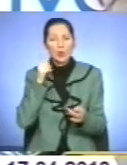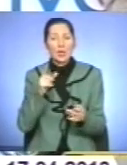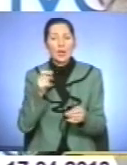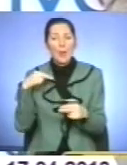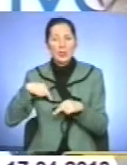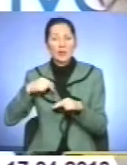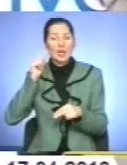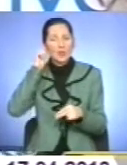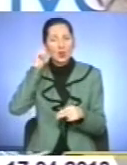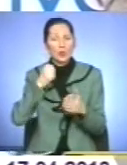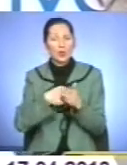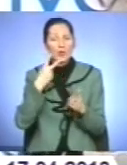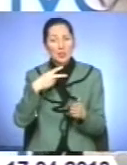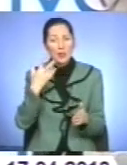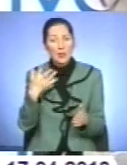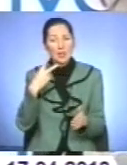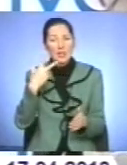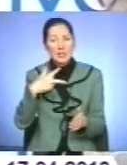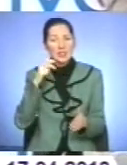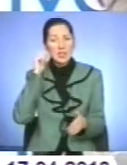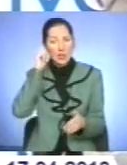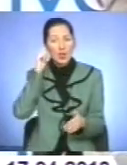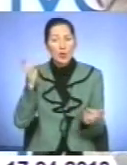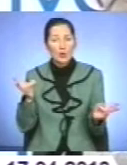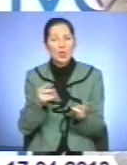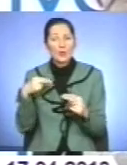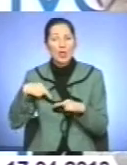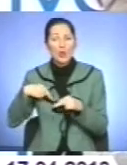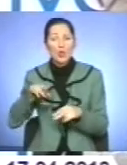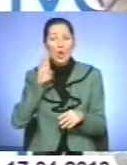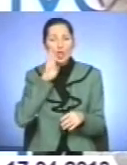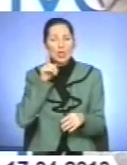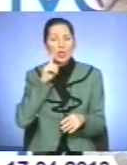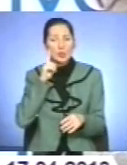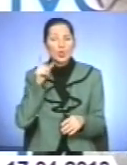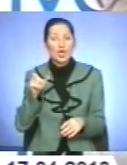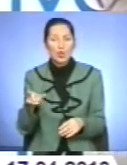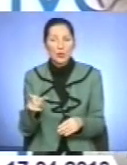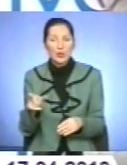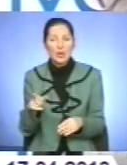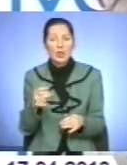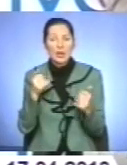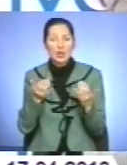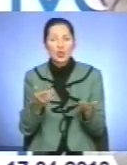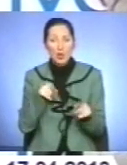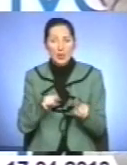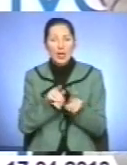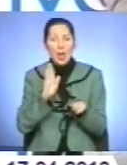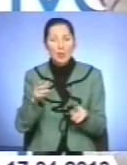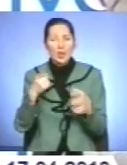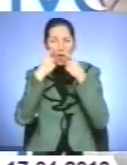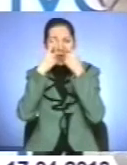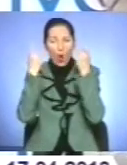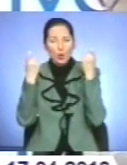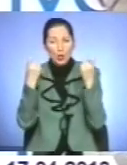там до 25 років, до 35 років, чи потрібна робота там жінка, чи молодий чоловік. Тобто, якщо таке буде в оголошеннях трапляти, боятися,